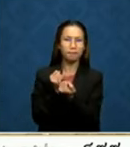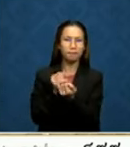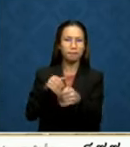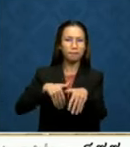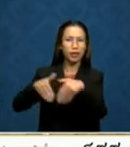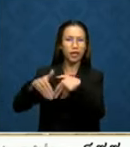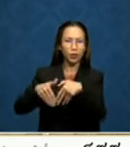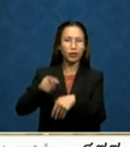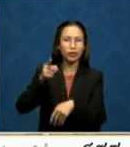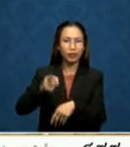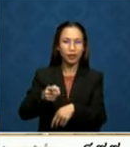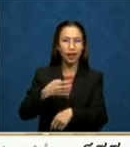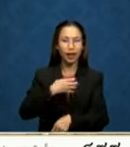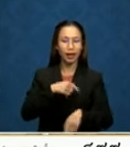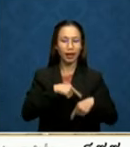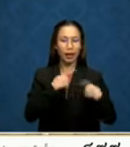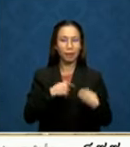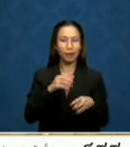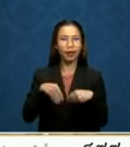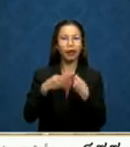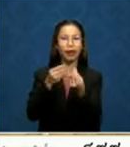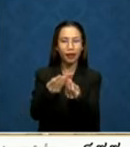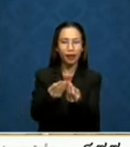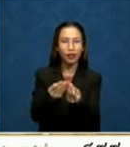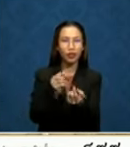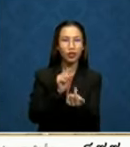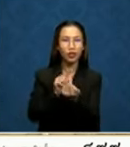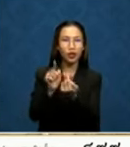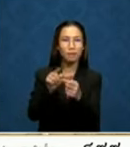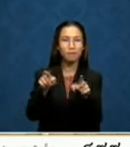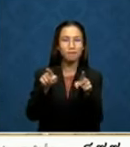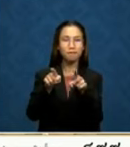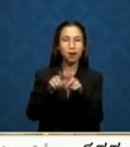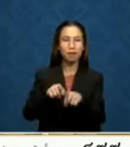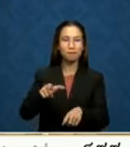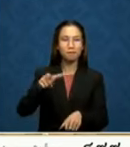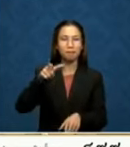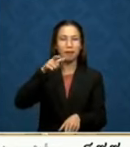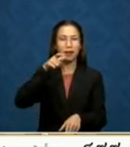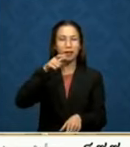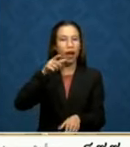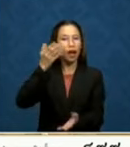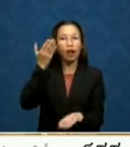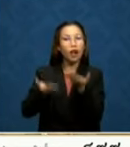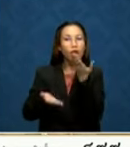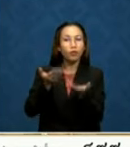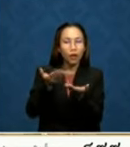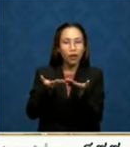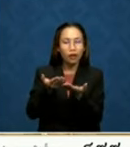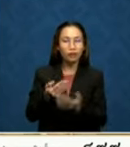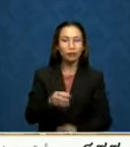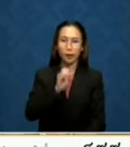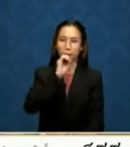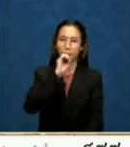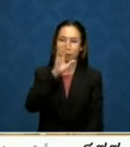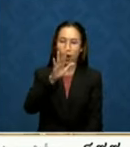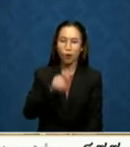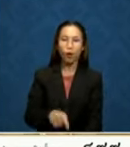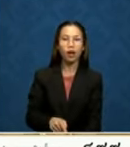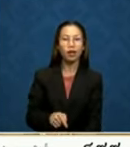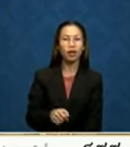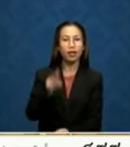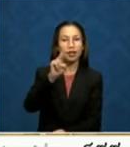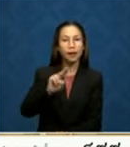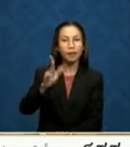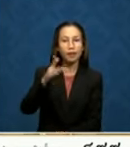จริงๆขอให้กำลังใจแม้จะเป็นยักษ์วัดแจ้งยักษ์วัดโพก็ช่างกระบองของท่านไม่ได้ใช้แต่ว่า